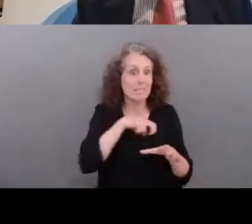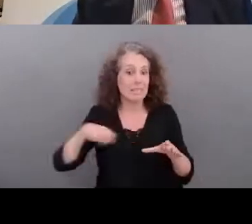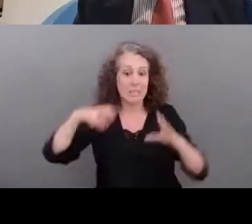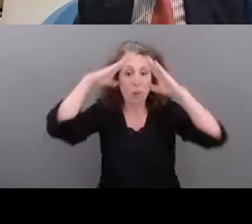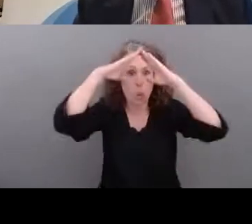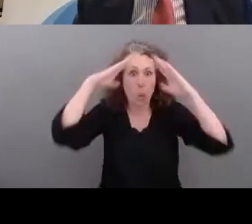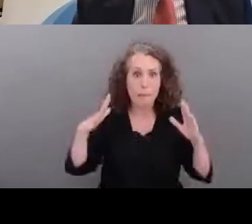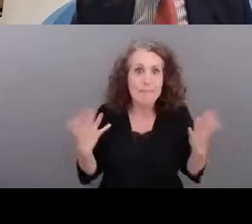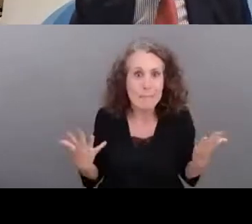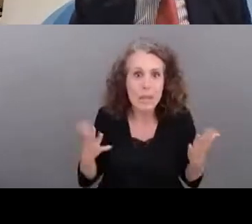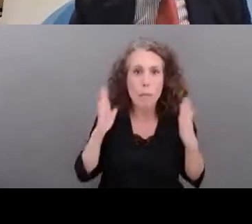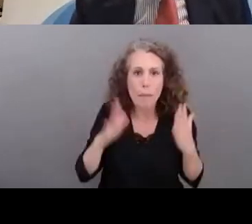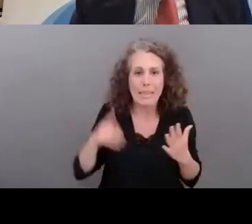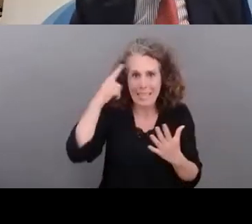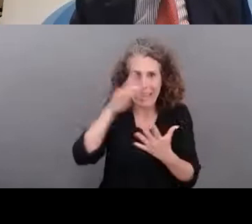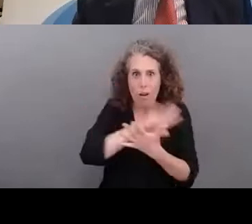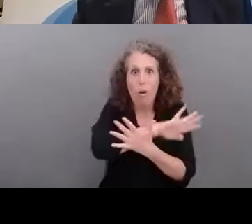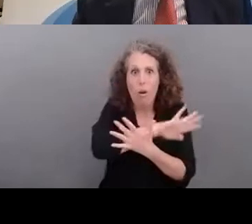prendre toutes ces choses en compte.